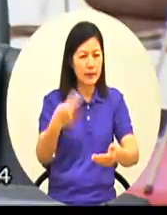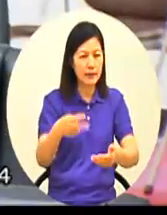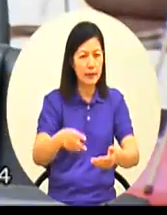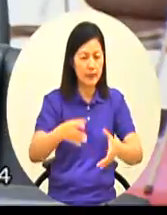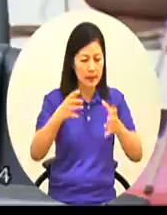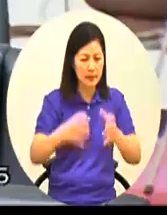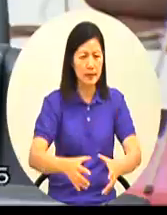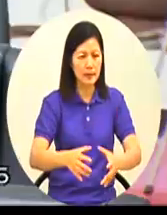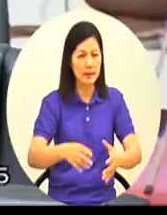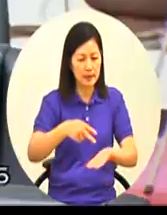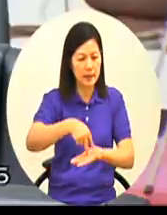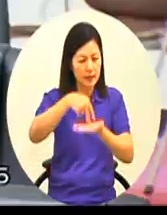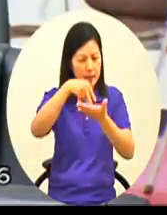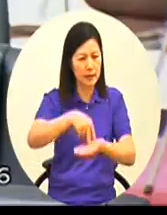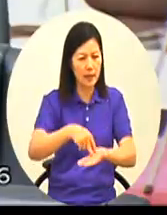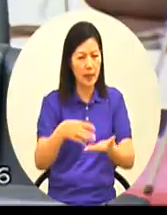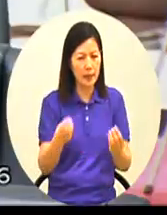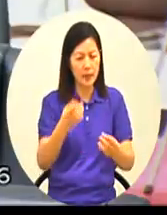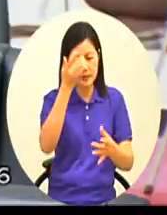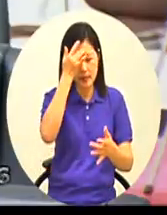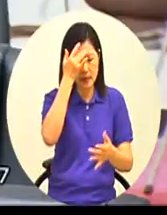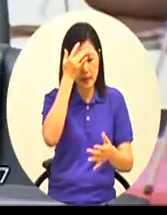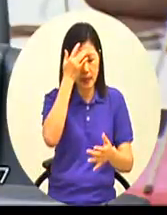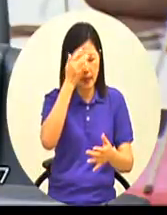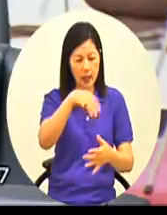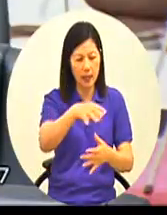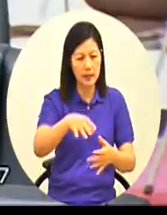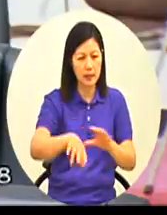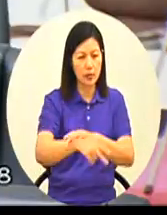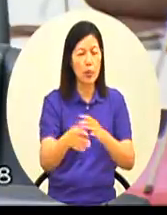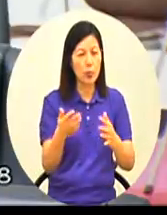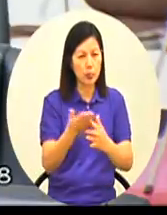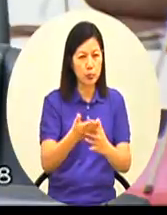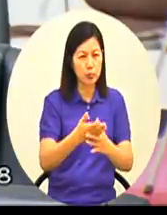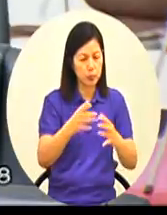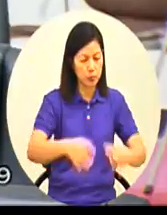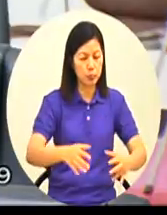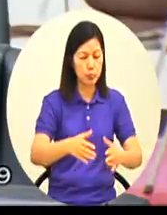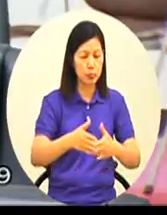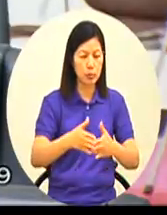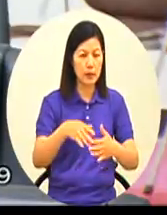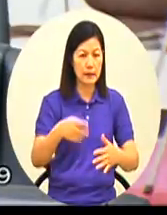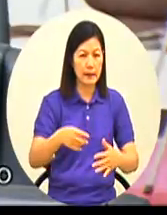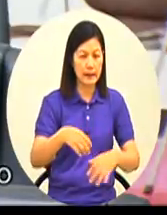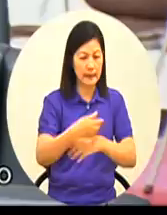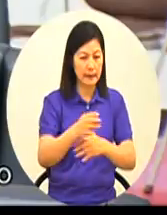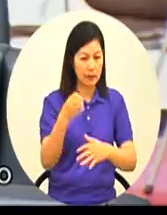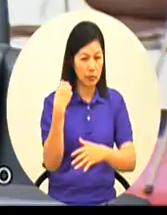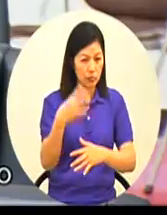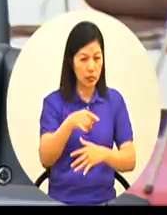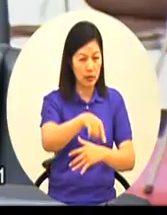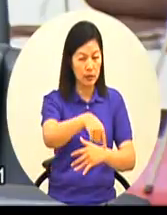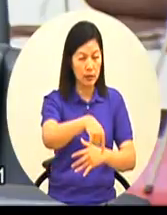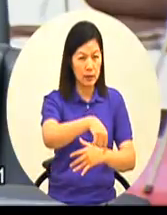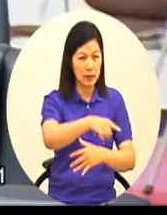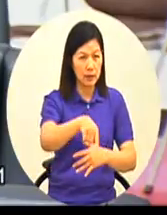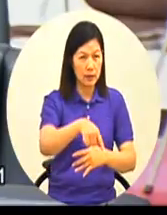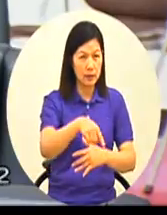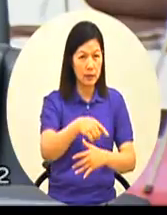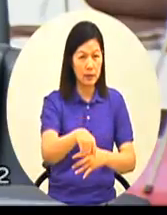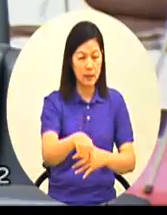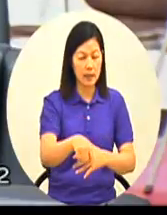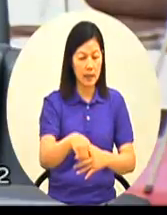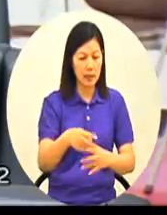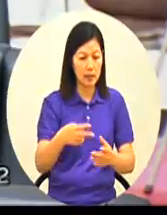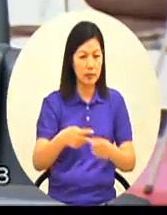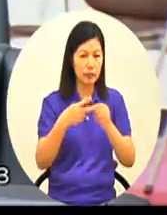置电梯或者无障碍设施的空间，好，因为在我们新庄地区，如果你还要再找出第二个空间来当